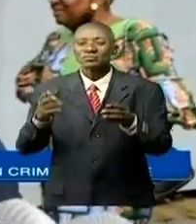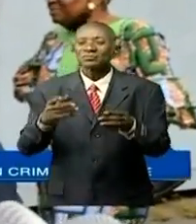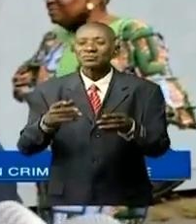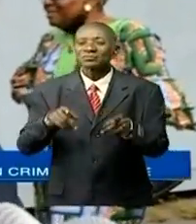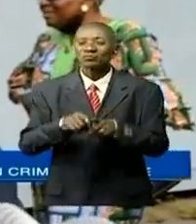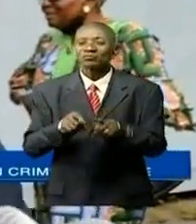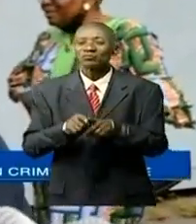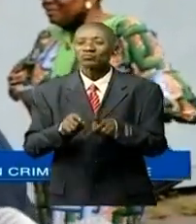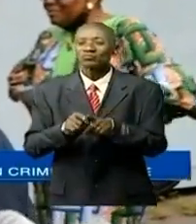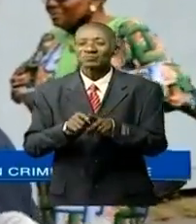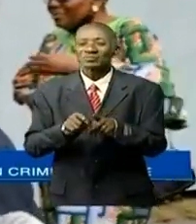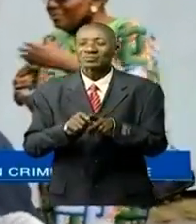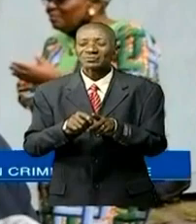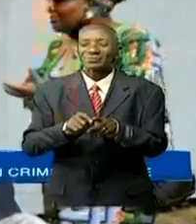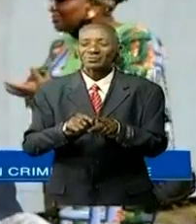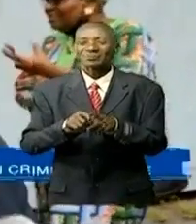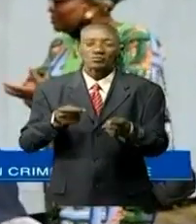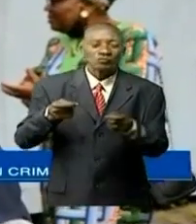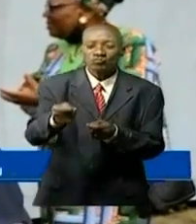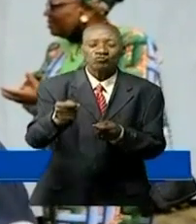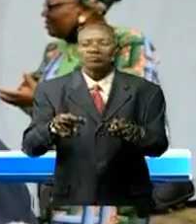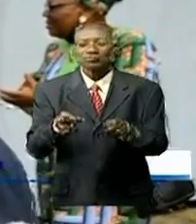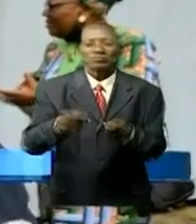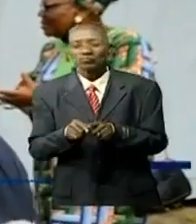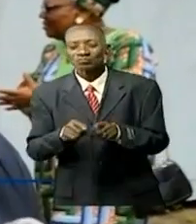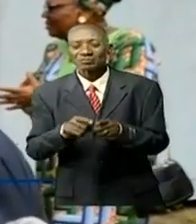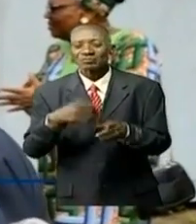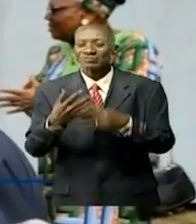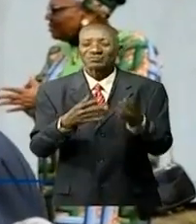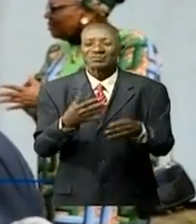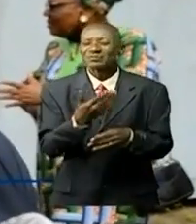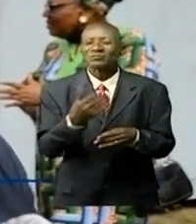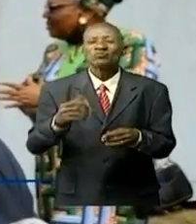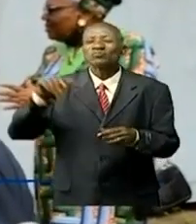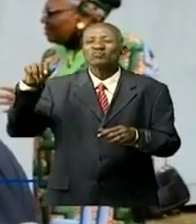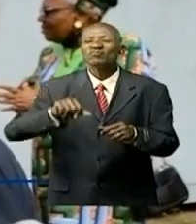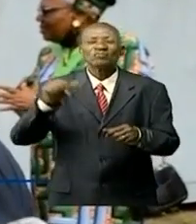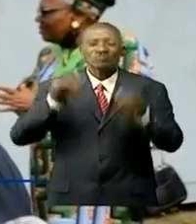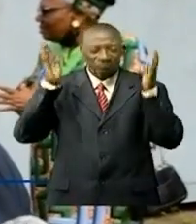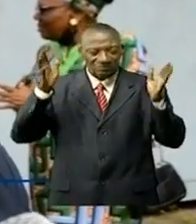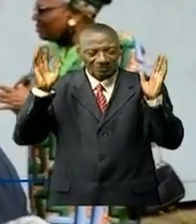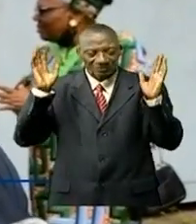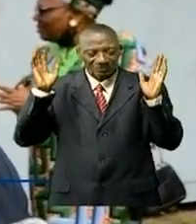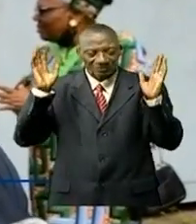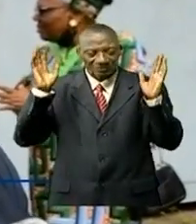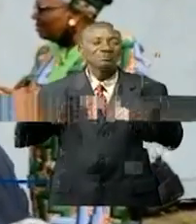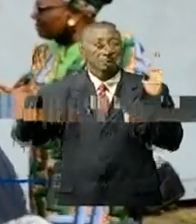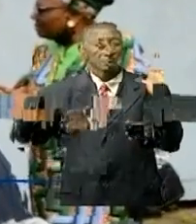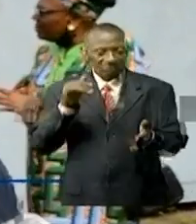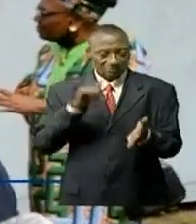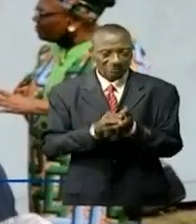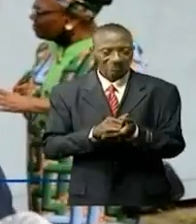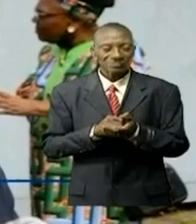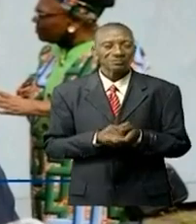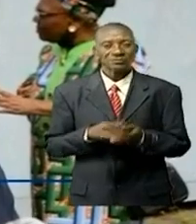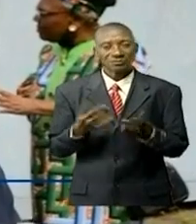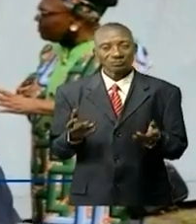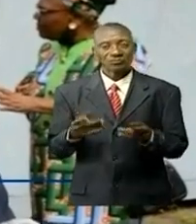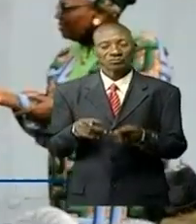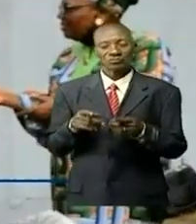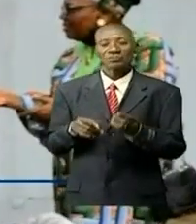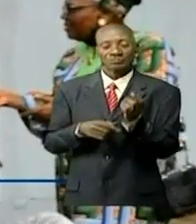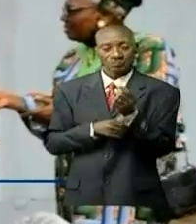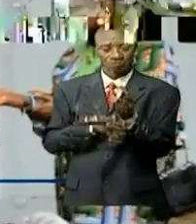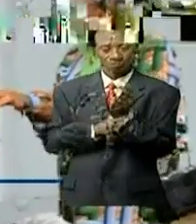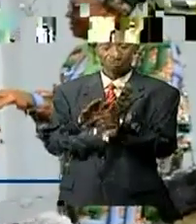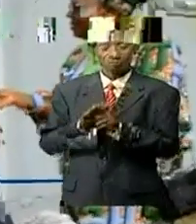les personnes qui ont suivi le séminaire d'intervention criminologique pendant 3 mois.